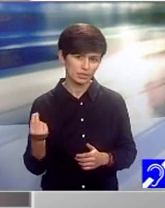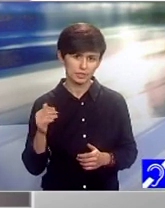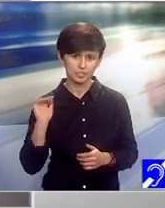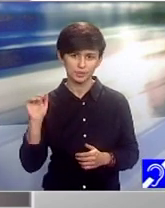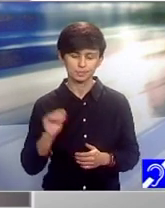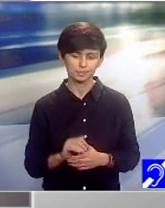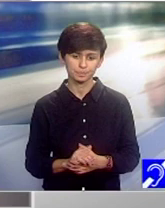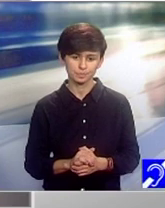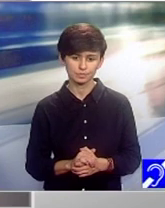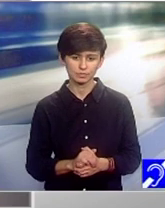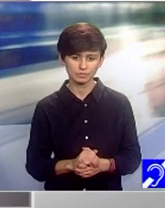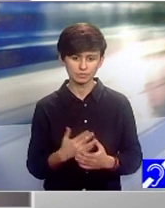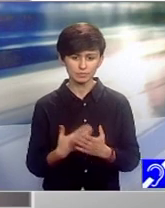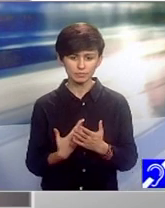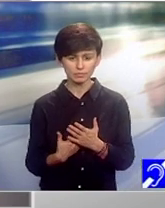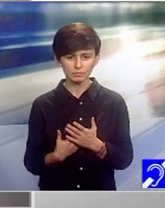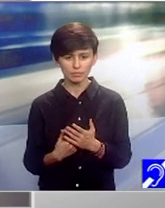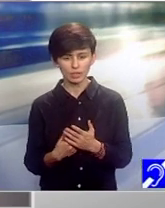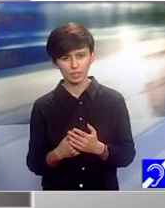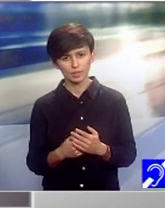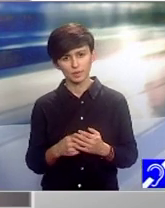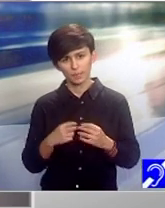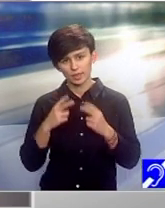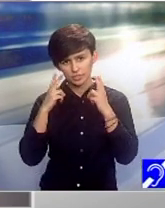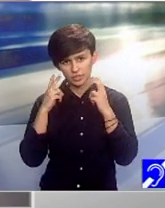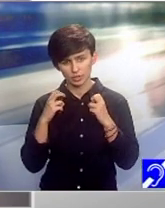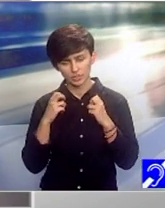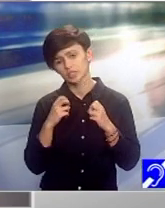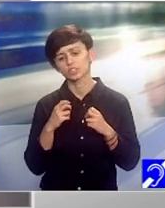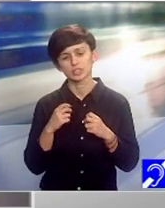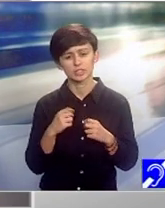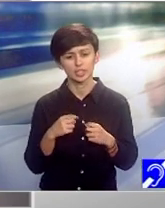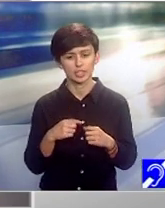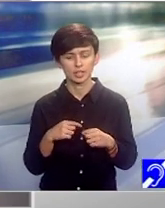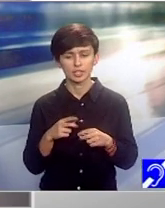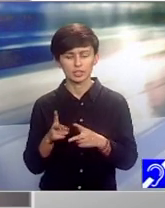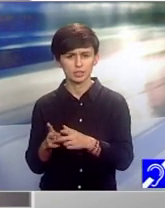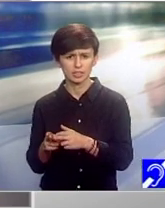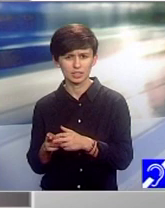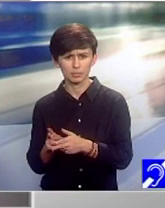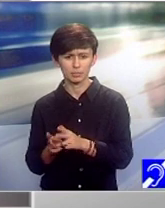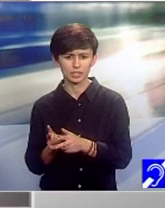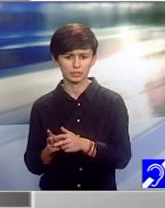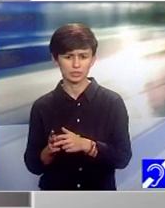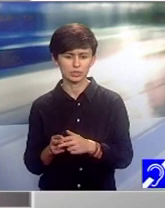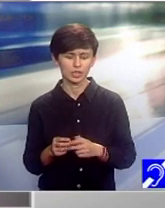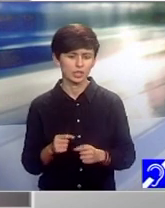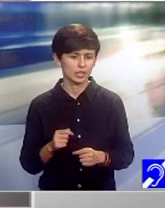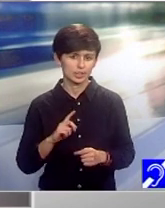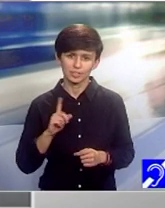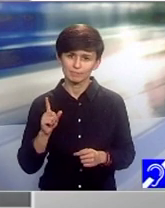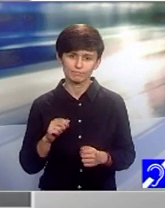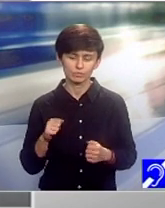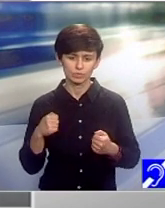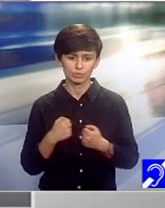În ce sens? Deoarece efectele pe termen lung ale tratamentului nu te lovesc la un an, doi ani după ce termin tratamentul, te lovesc